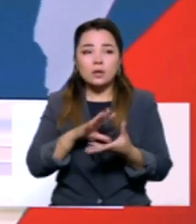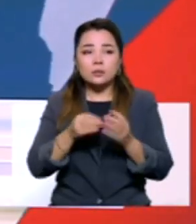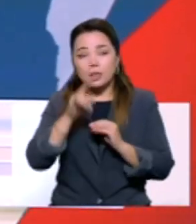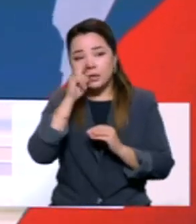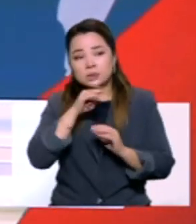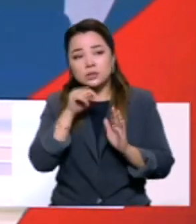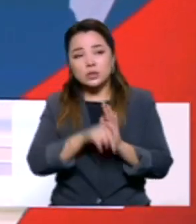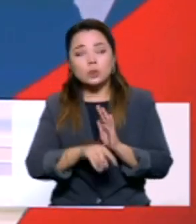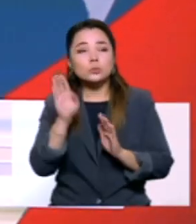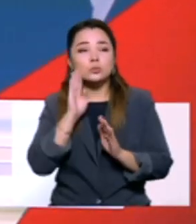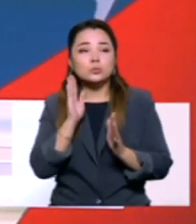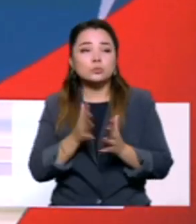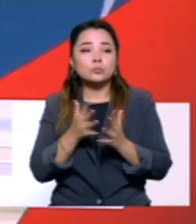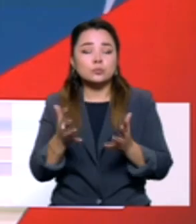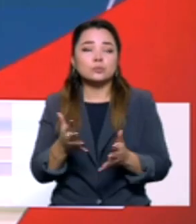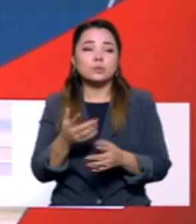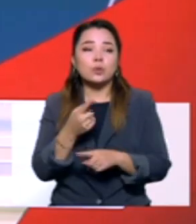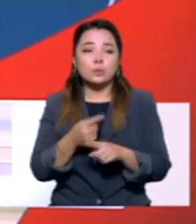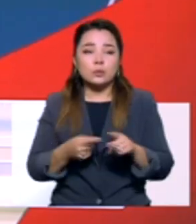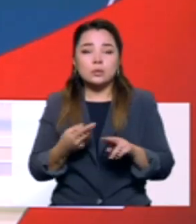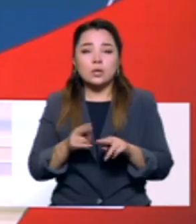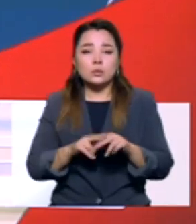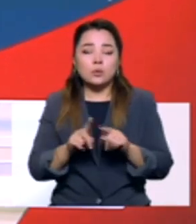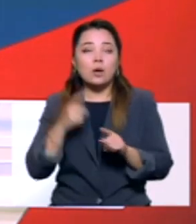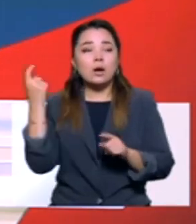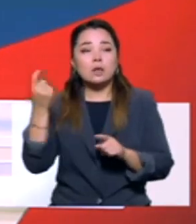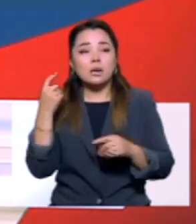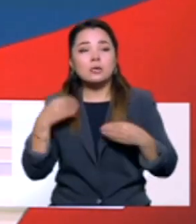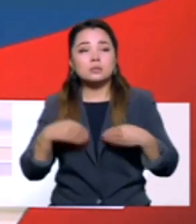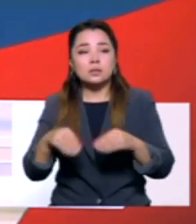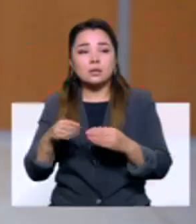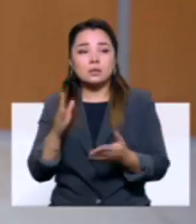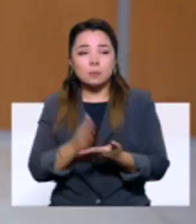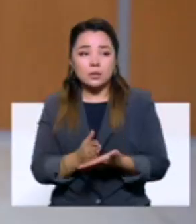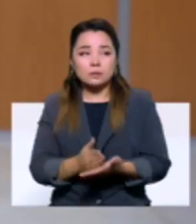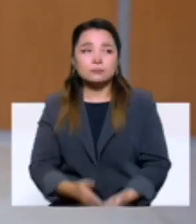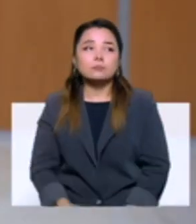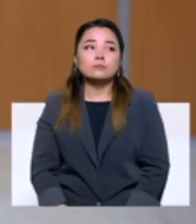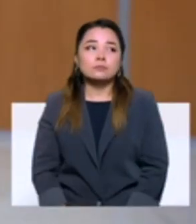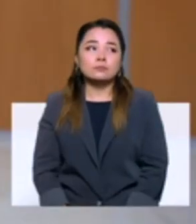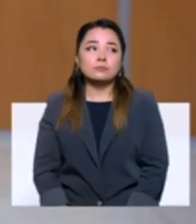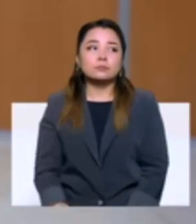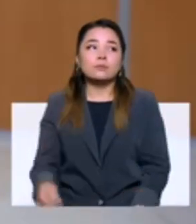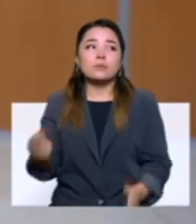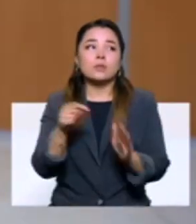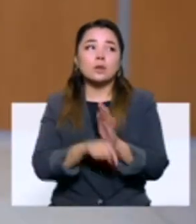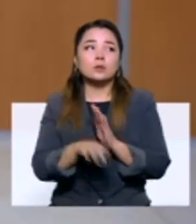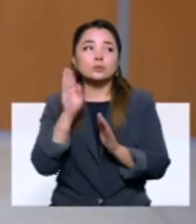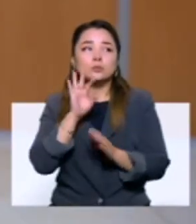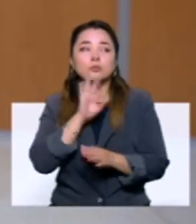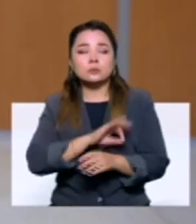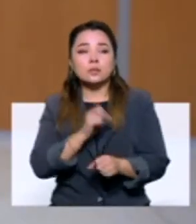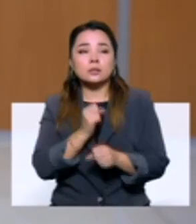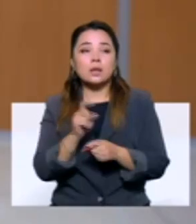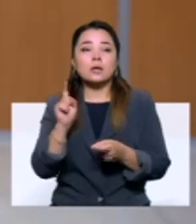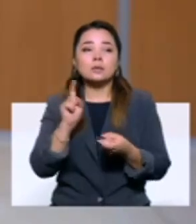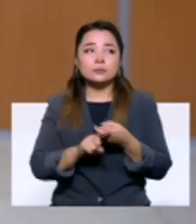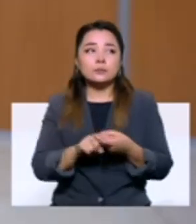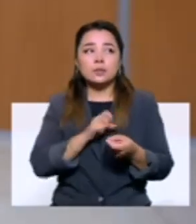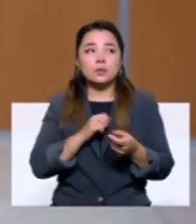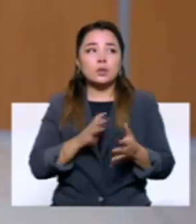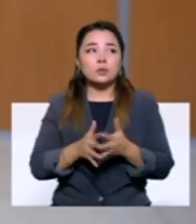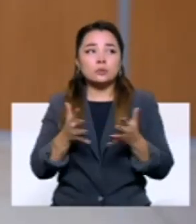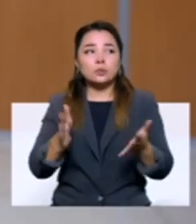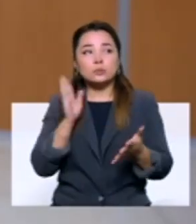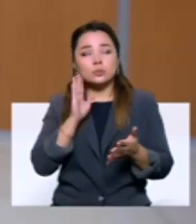Қазақстандағы ішкі судың жартысынан көбі осы аграрлық салаға жұмсалады. Ішкі суды қолдану бойынша ең үлкен